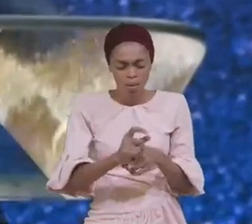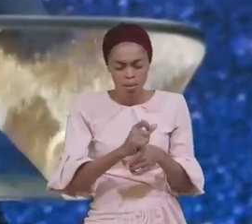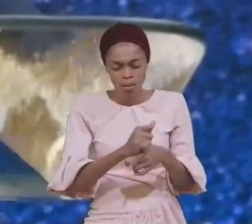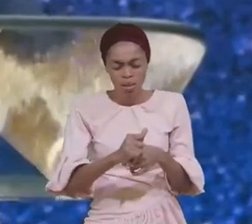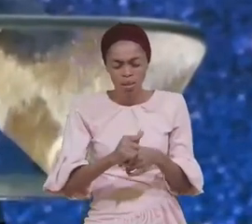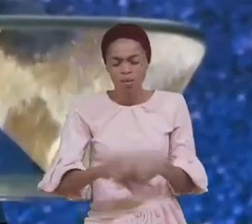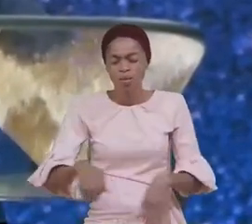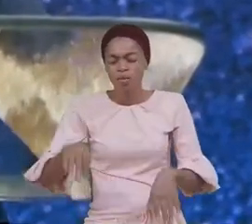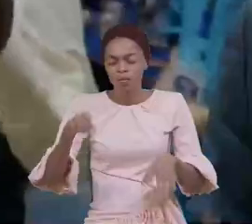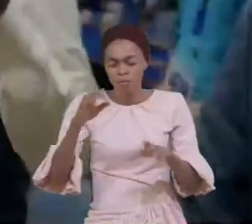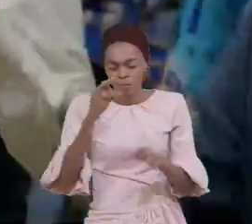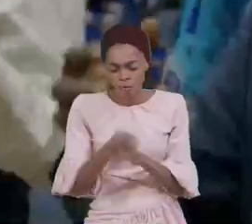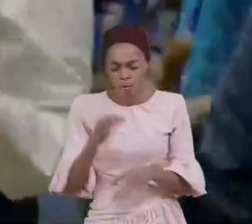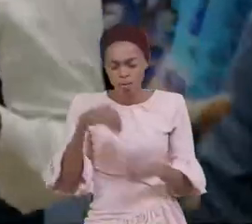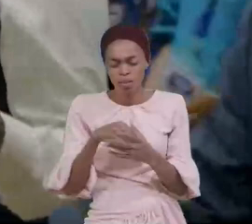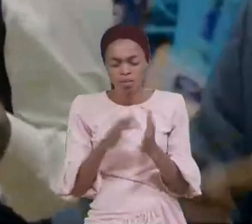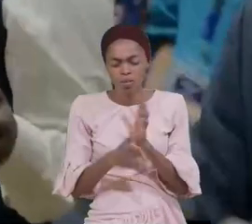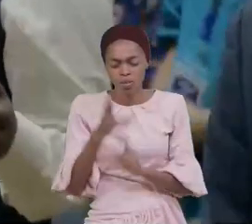foi pratique au nom de Jésus-Christ.